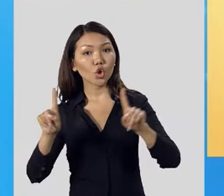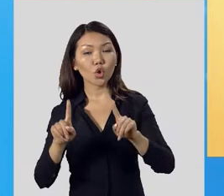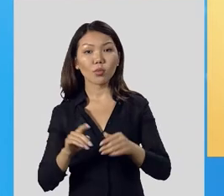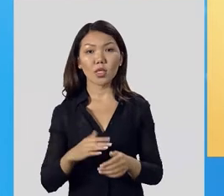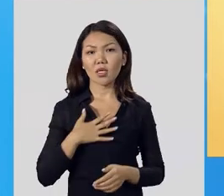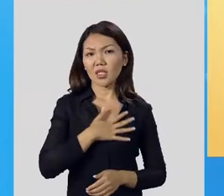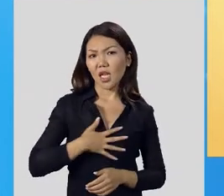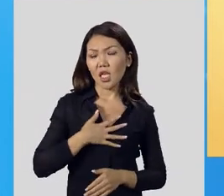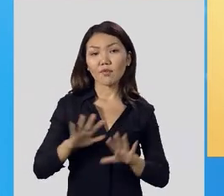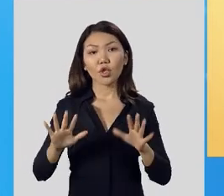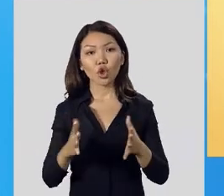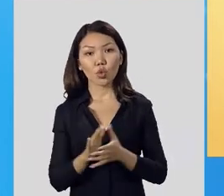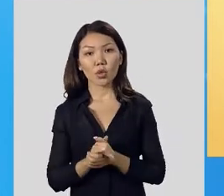ситуациях.